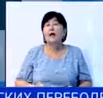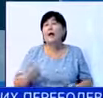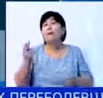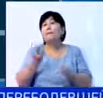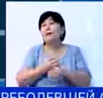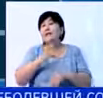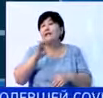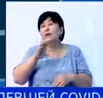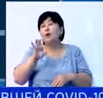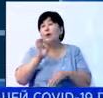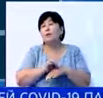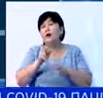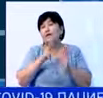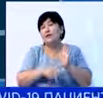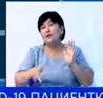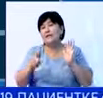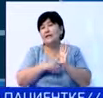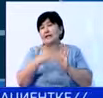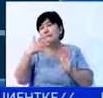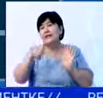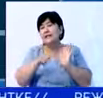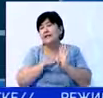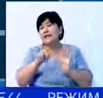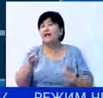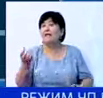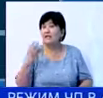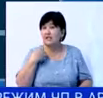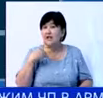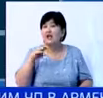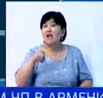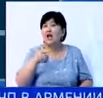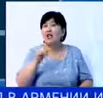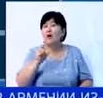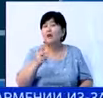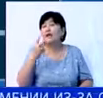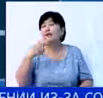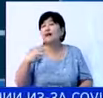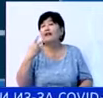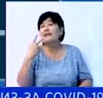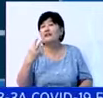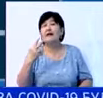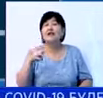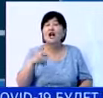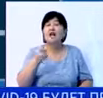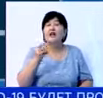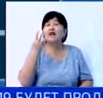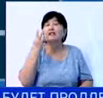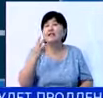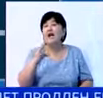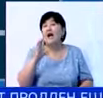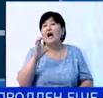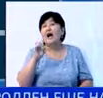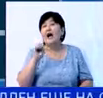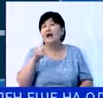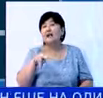Бессимптомных больных 87, 56 из них в Кызылорде, в Жанакурганском районе 22, в Жалагашском 3, в Аральском